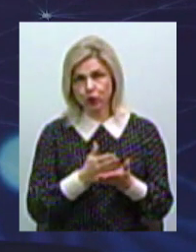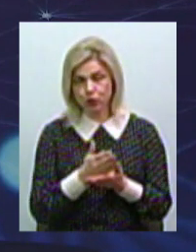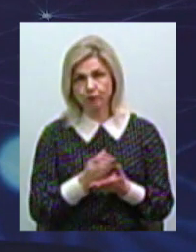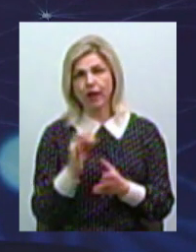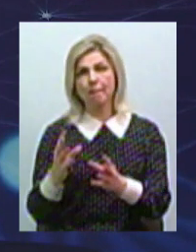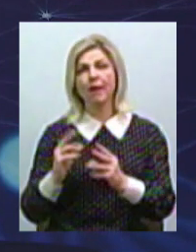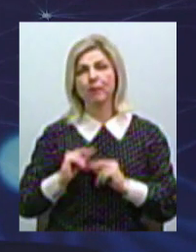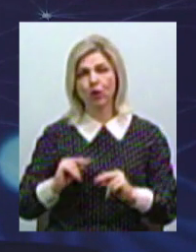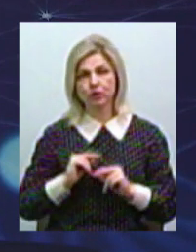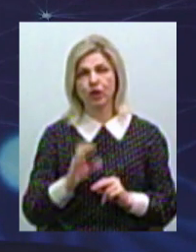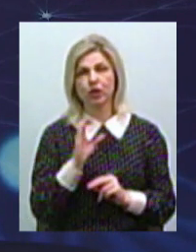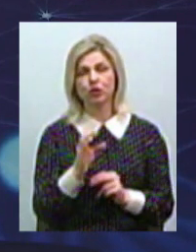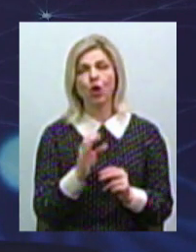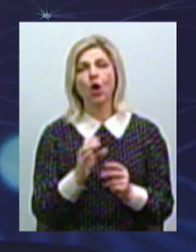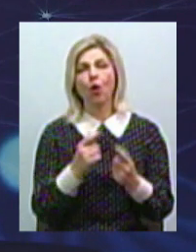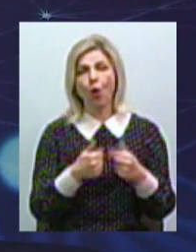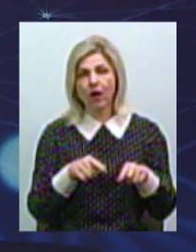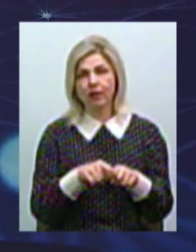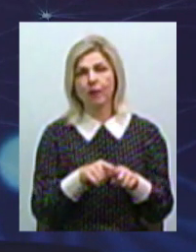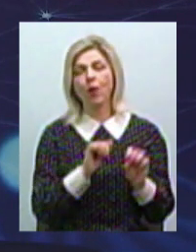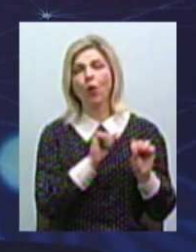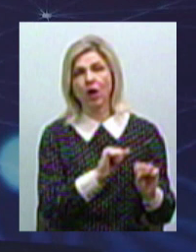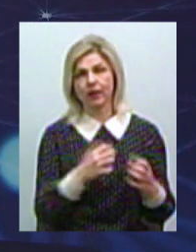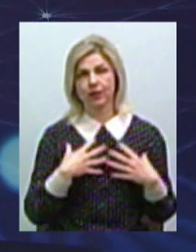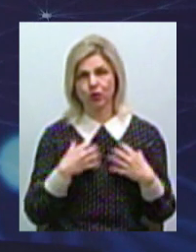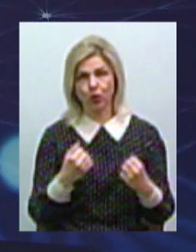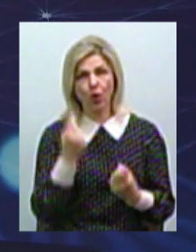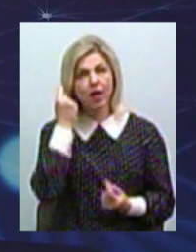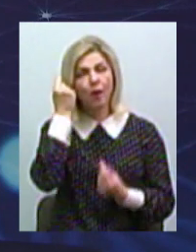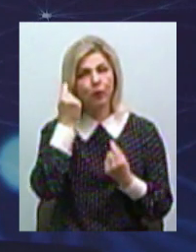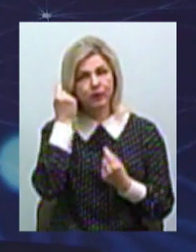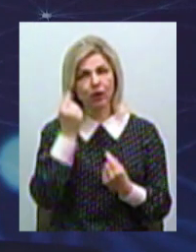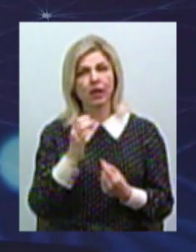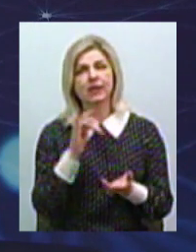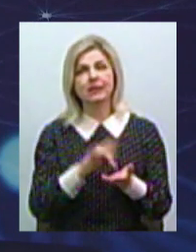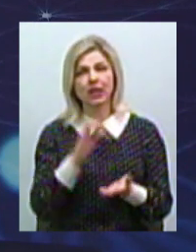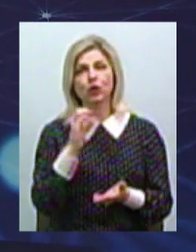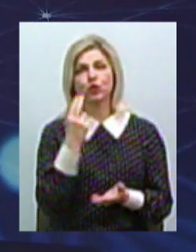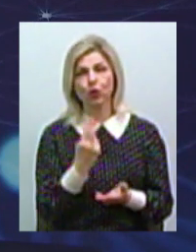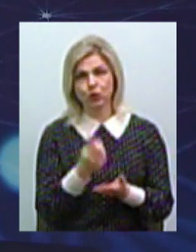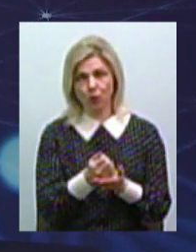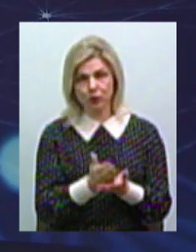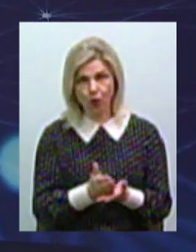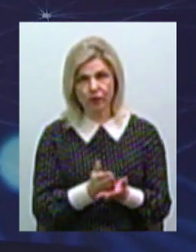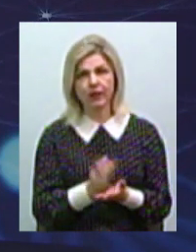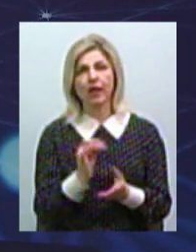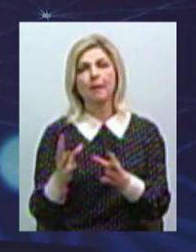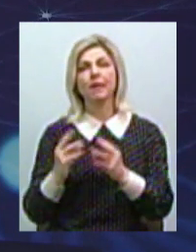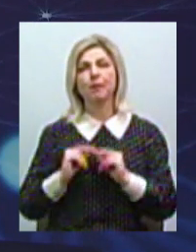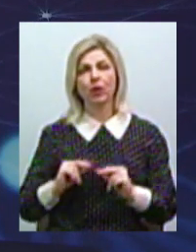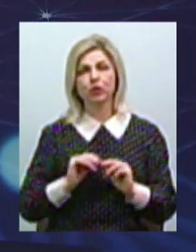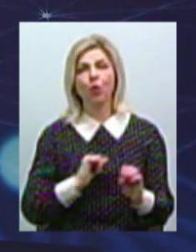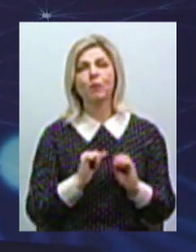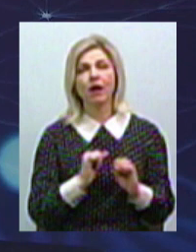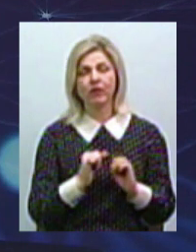із установами охорони здоров'я, з психологами Центру соціальних служб для сім'ї, дітей та молоді. Також співпрацюємо з